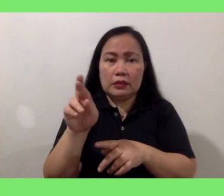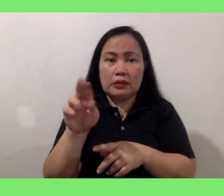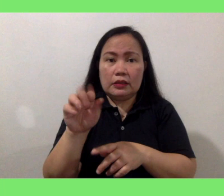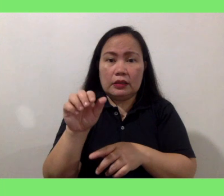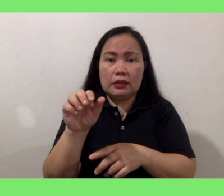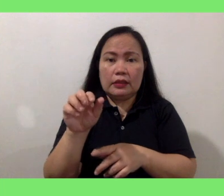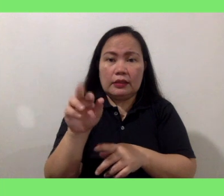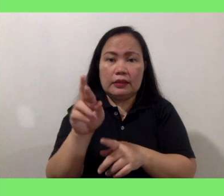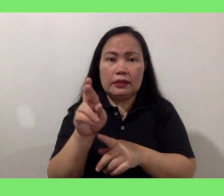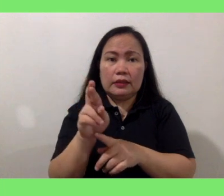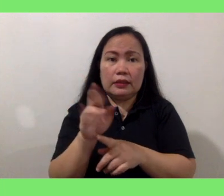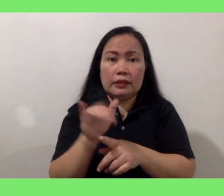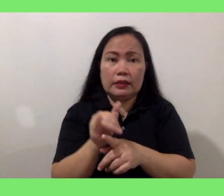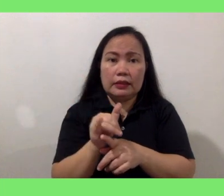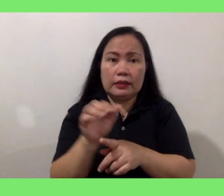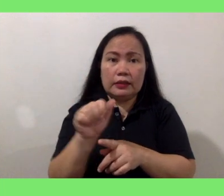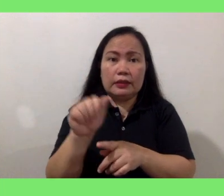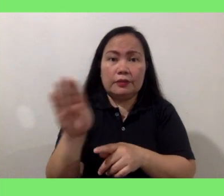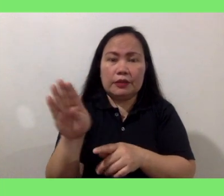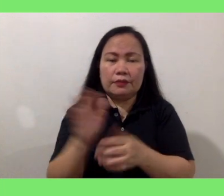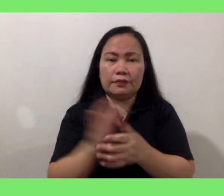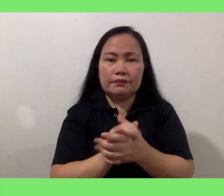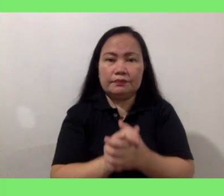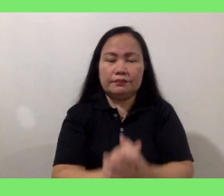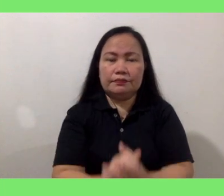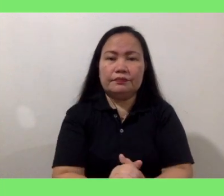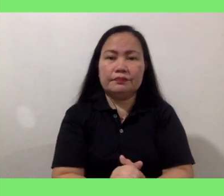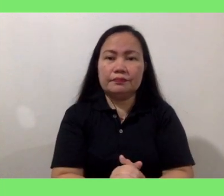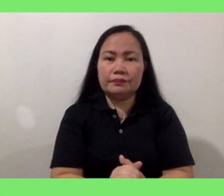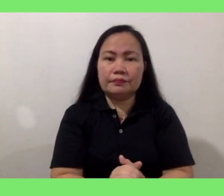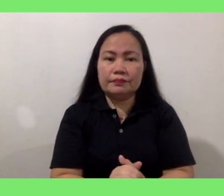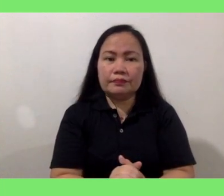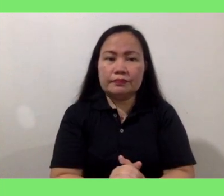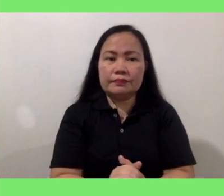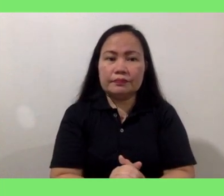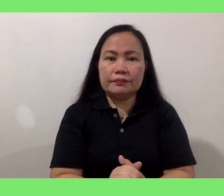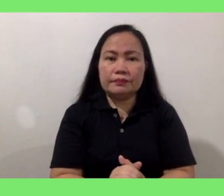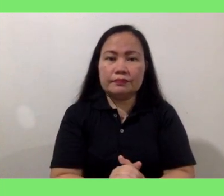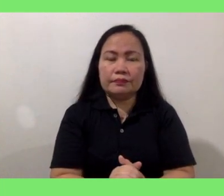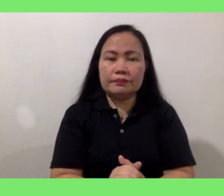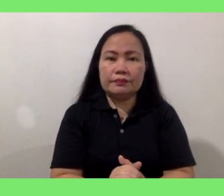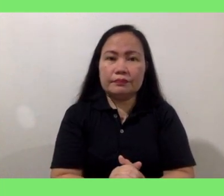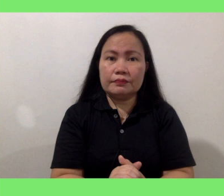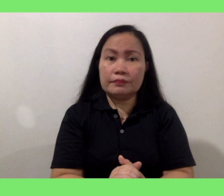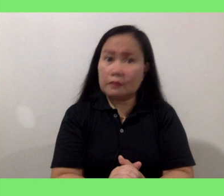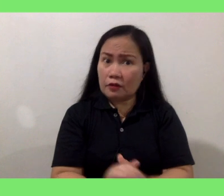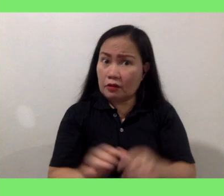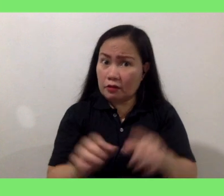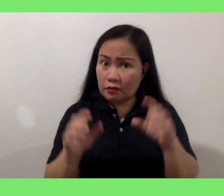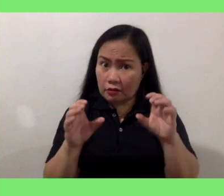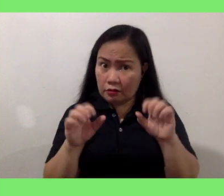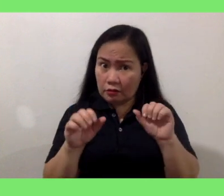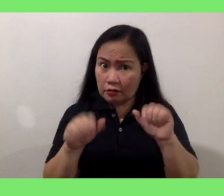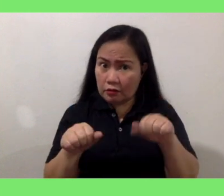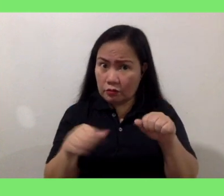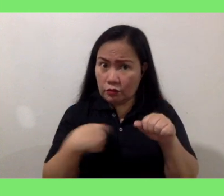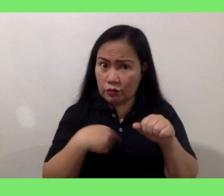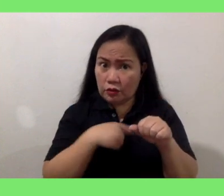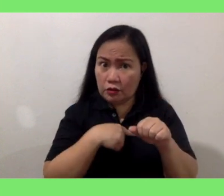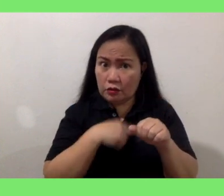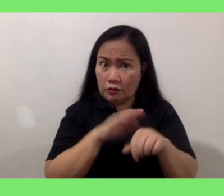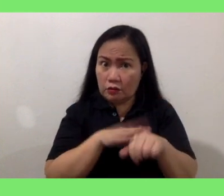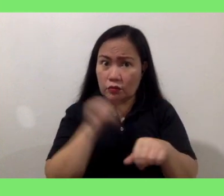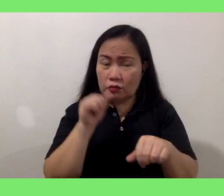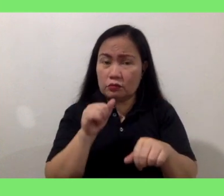Ray AB. Magsimula po tayo sa endpoint and then yung infinite direction. Pwede bang